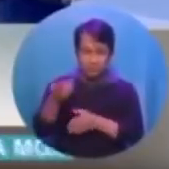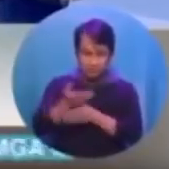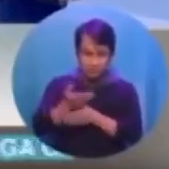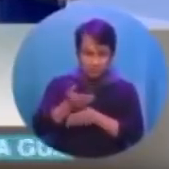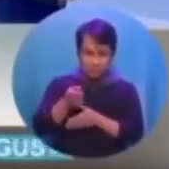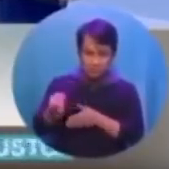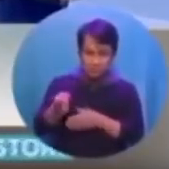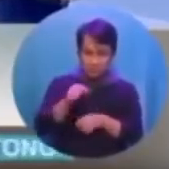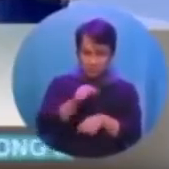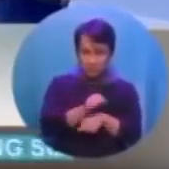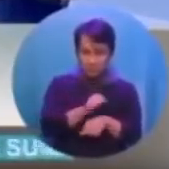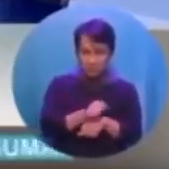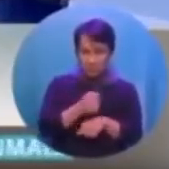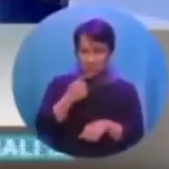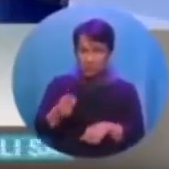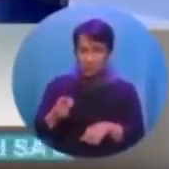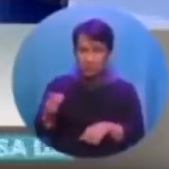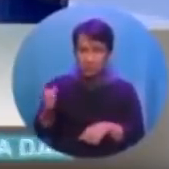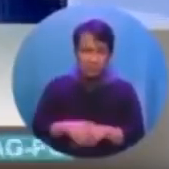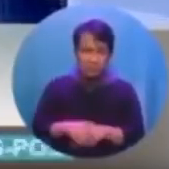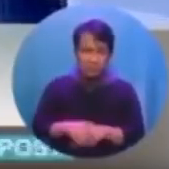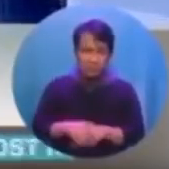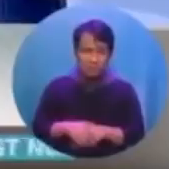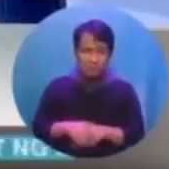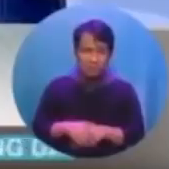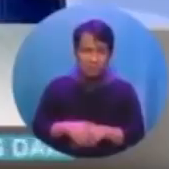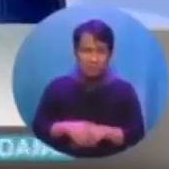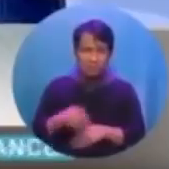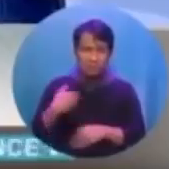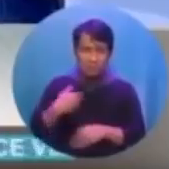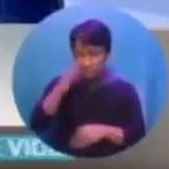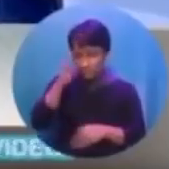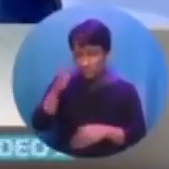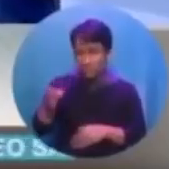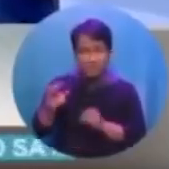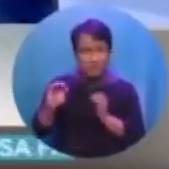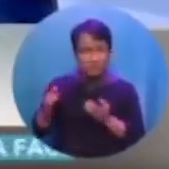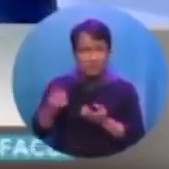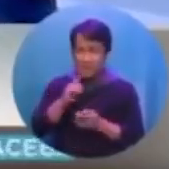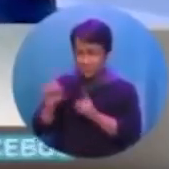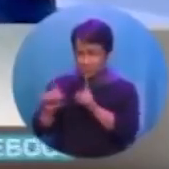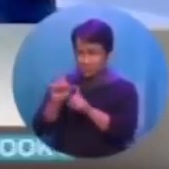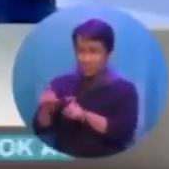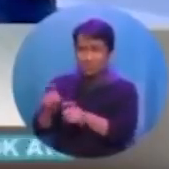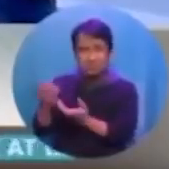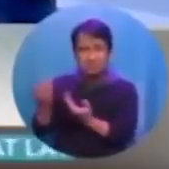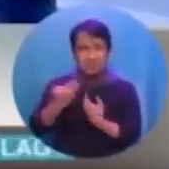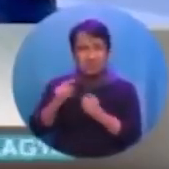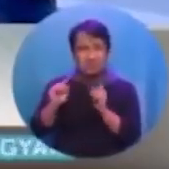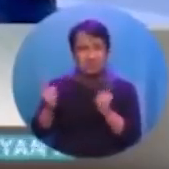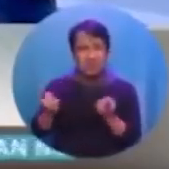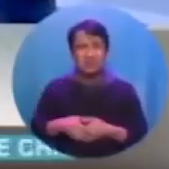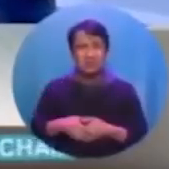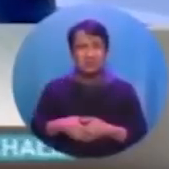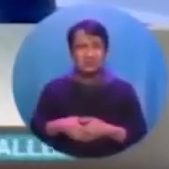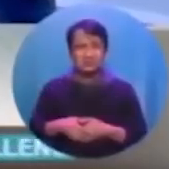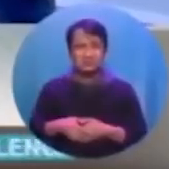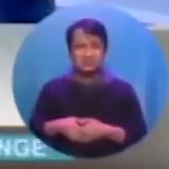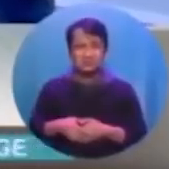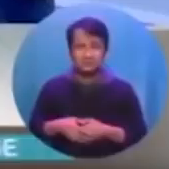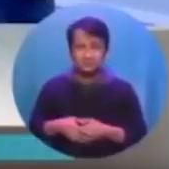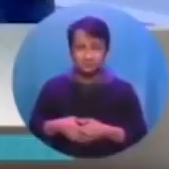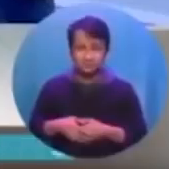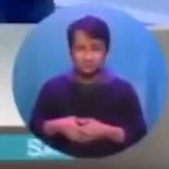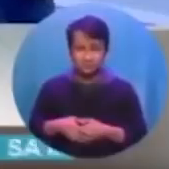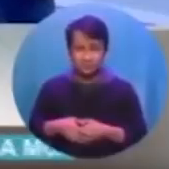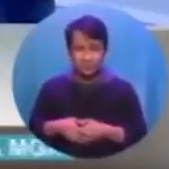abala na yung trabaho mo sa kasagot sa telepono? Tinanong ko po, pero wala. Hindi niya po sinagot. Pero napapansin